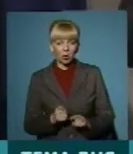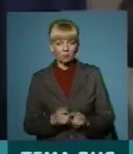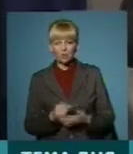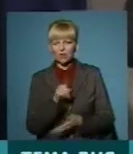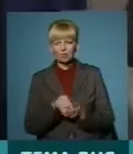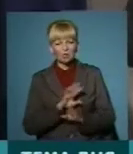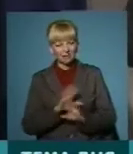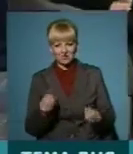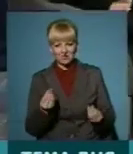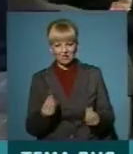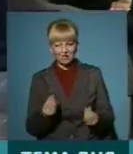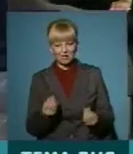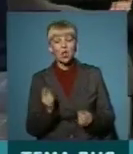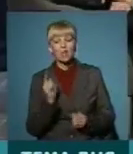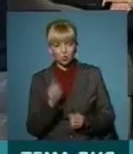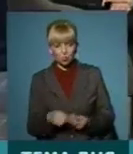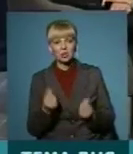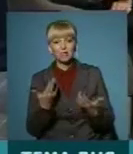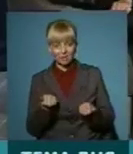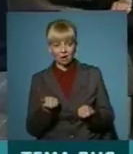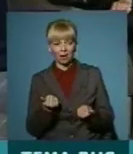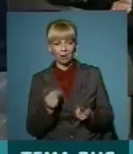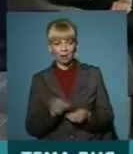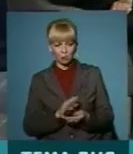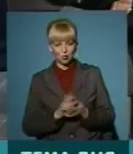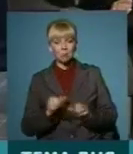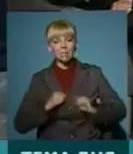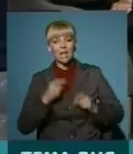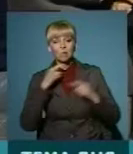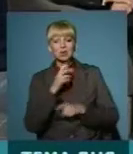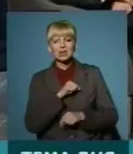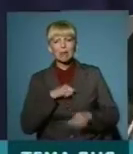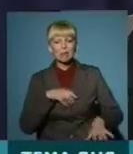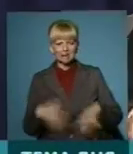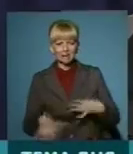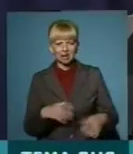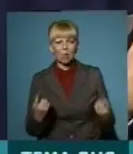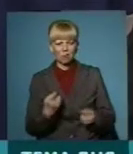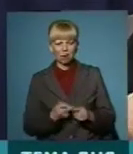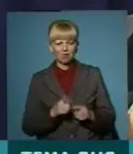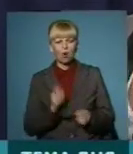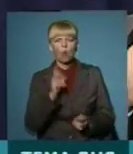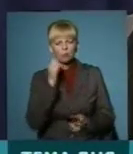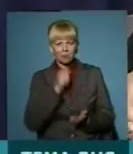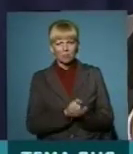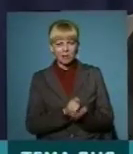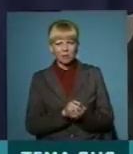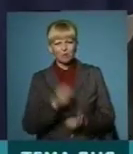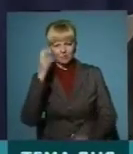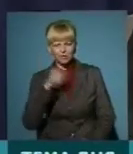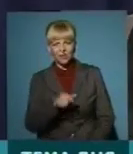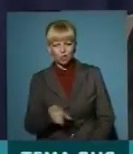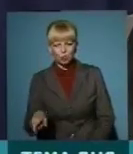вопрос не в деньгах. Не, в том числе в деньгах, конечно, безусловно, старается сэкономить на чем? На самых слабых. Обычно экономят на слабых. На пенсионерах, на